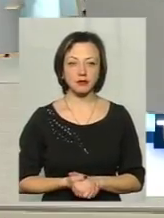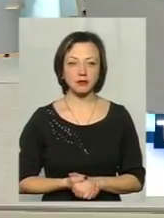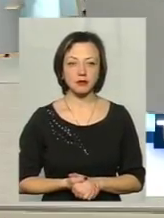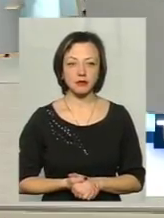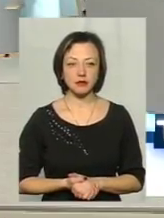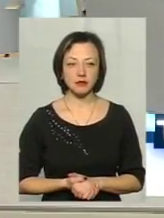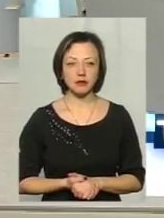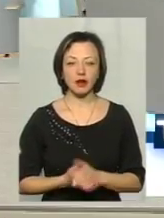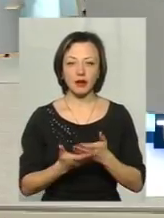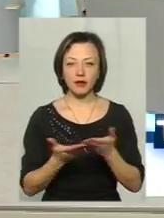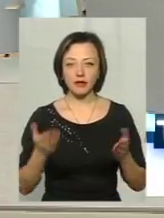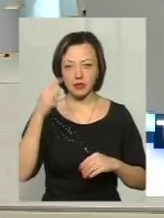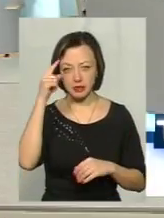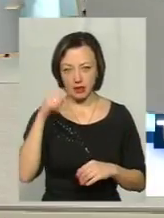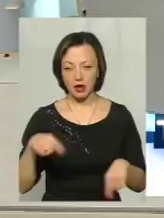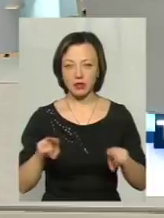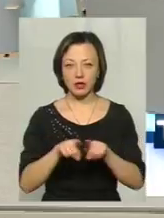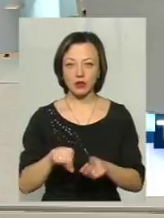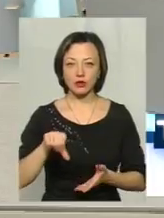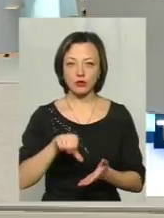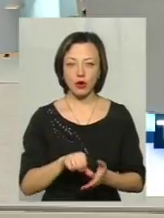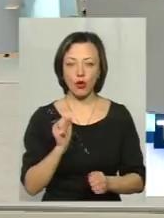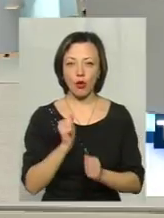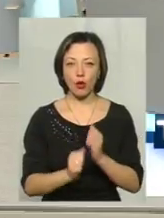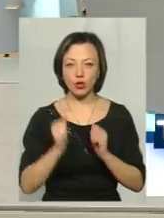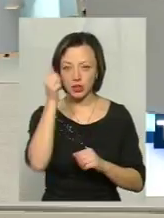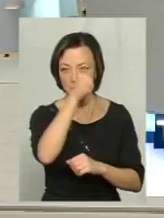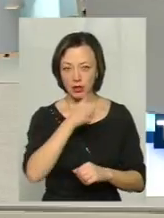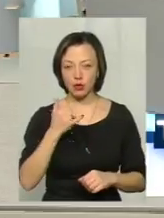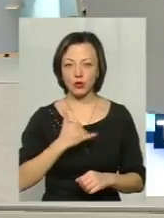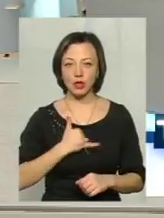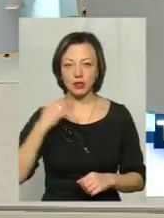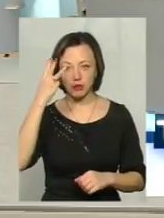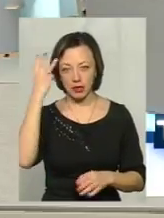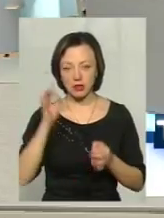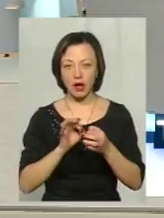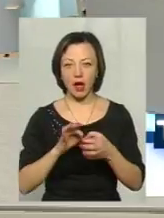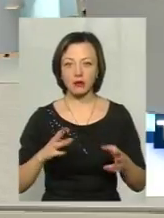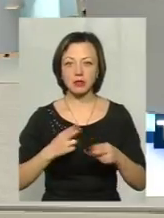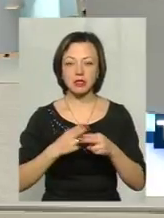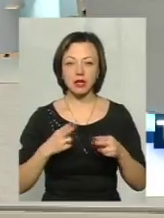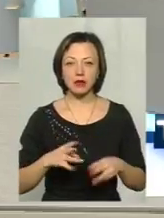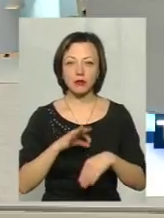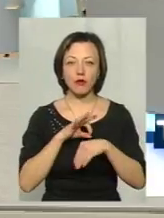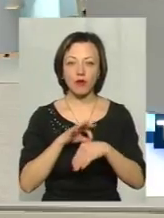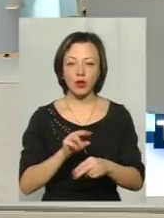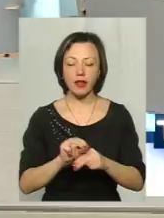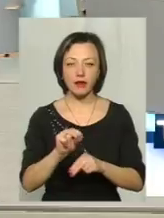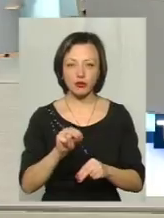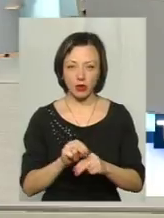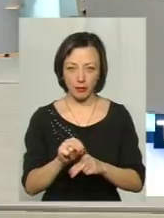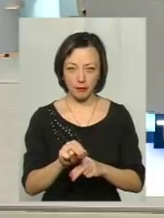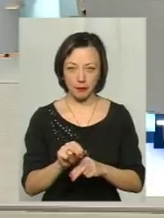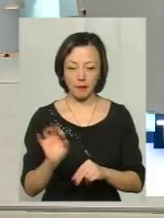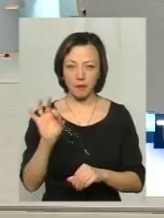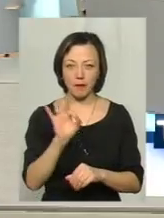ви, напевно, що знаєте, ви теж приймали участь. Практично кожен рік наша Хмельницька атомна електростанція проходить відповідні навчання